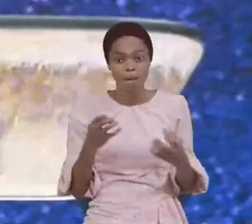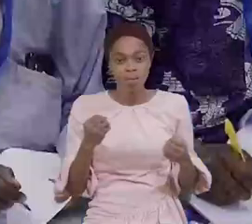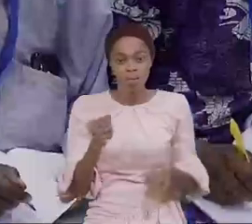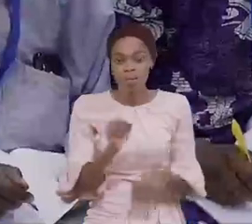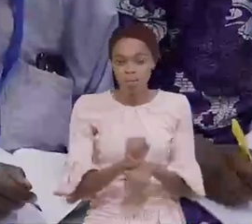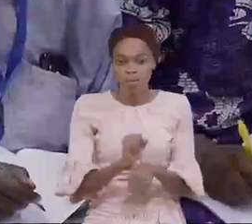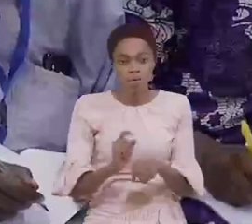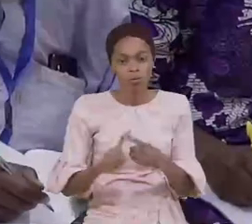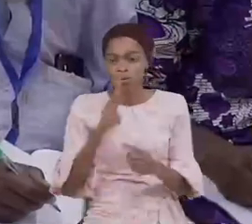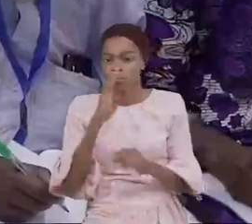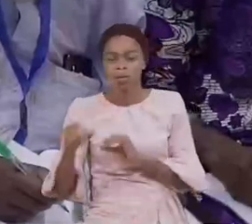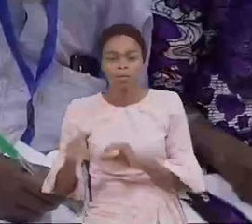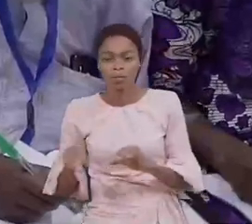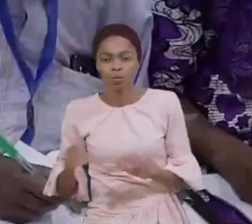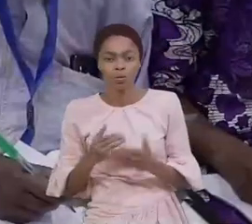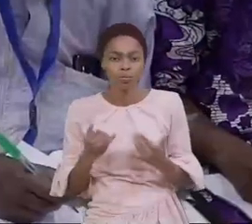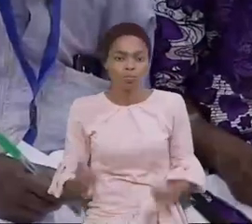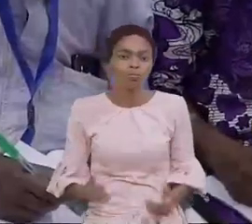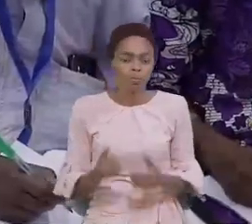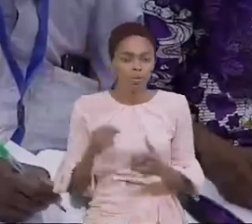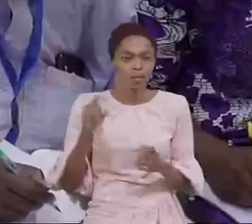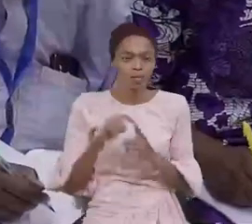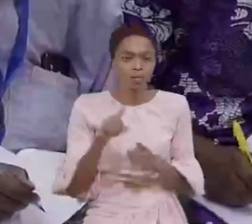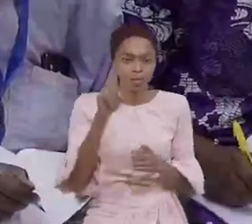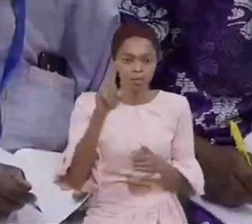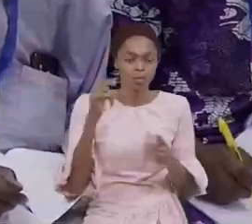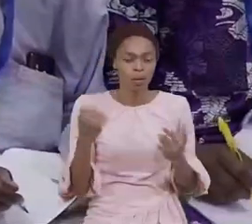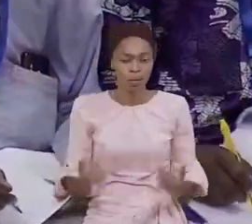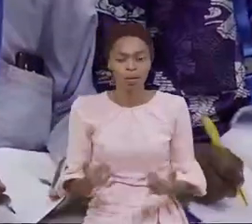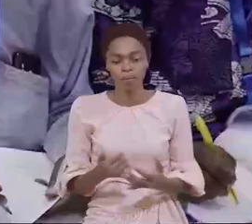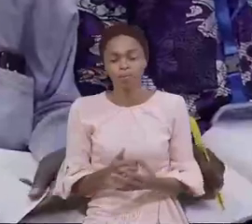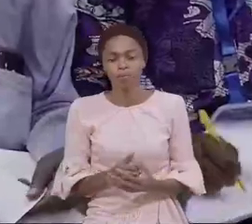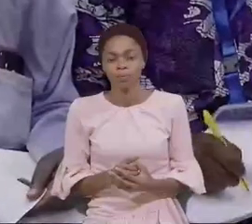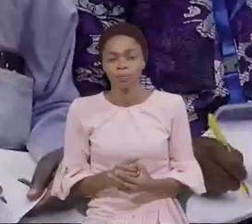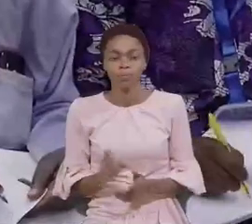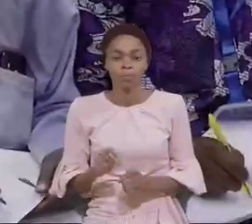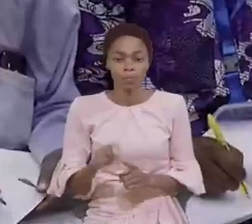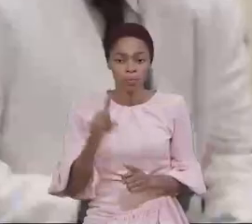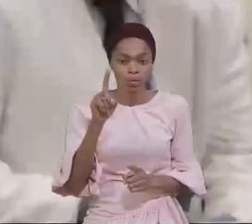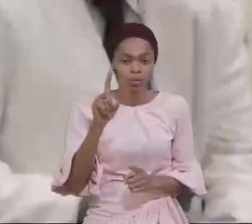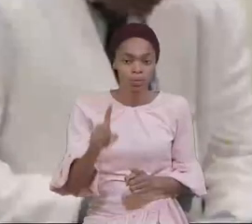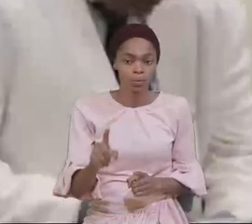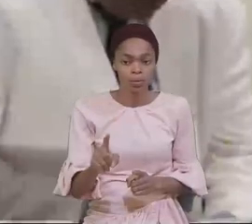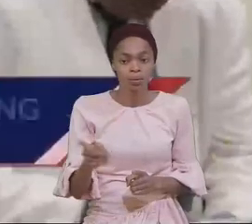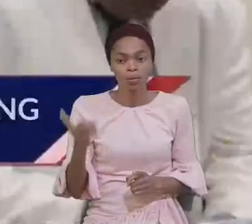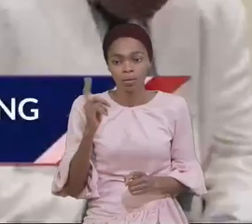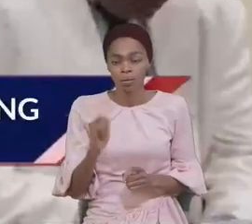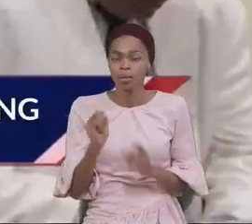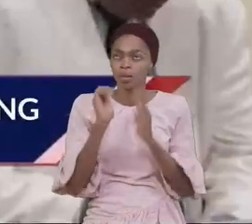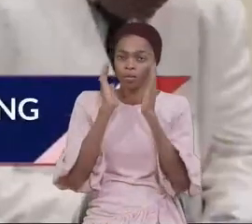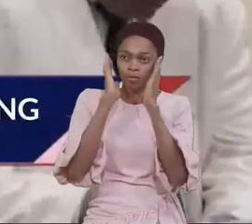à conquérir. Le message divisé en trois parties ce soir. Première partie, c'est